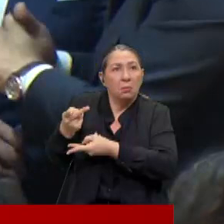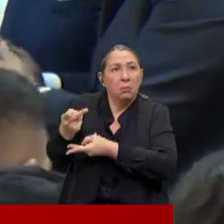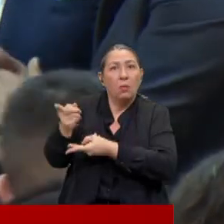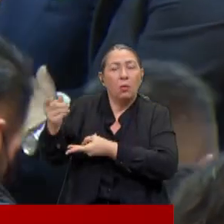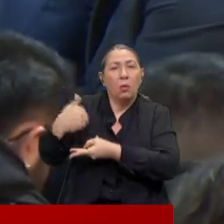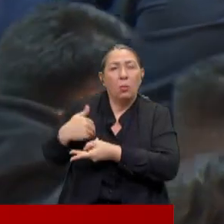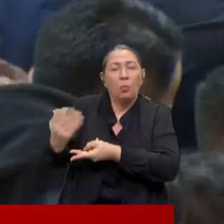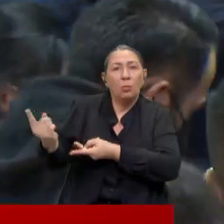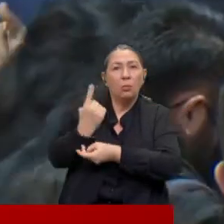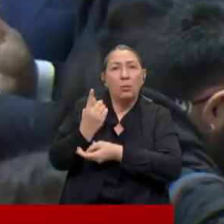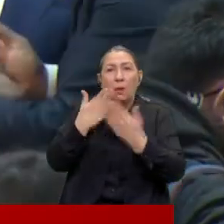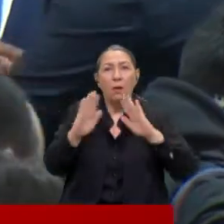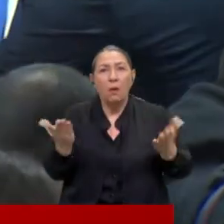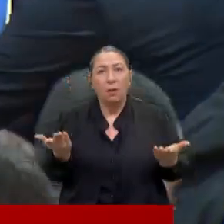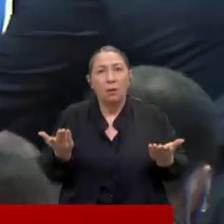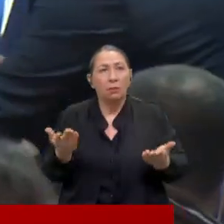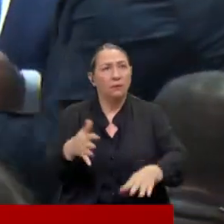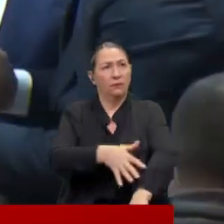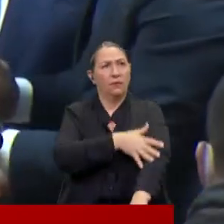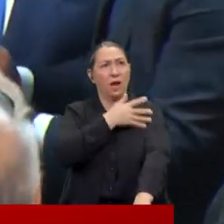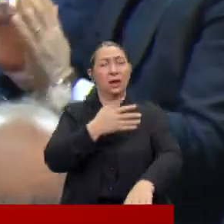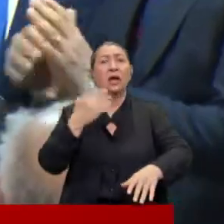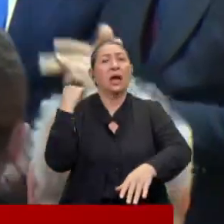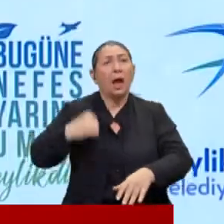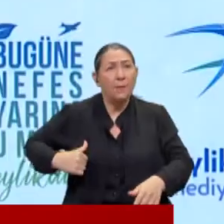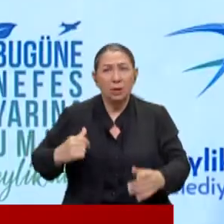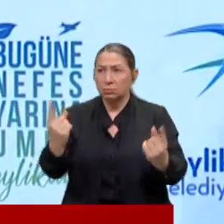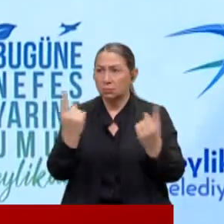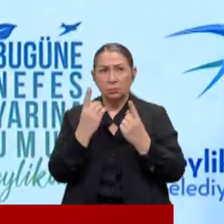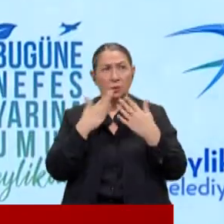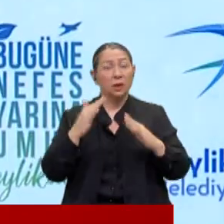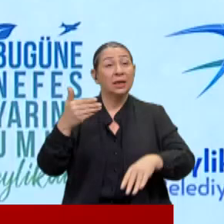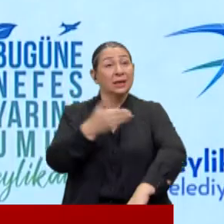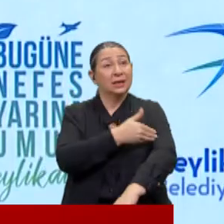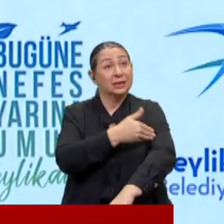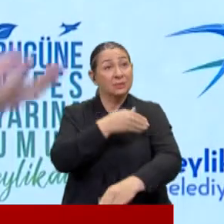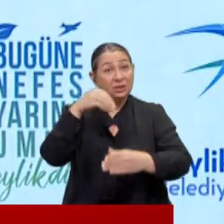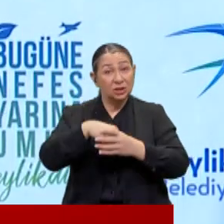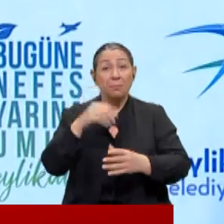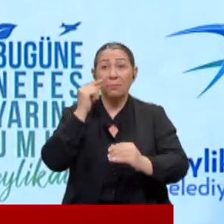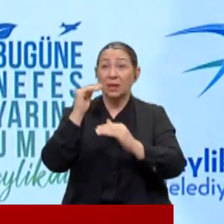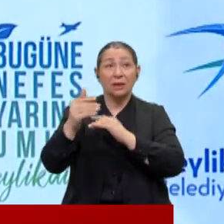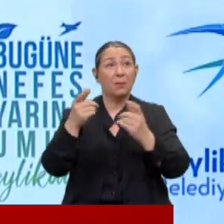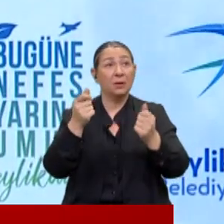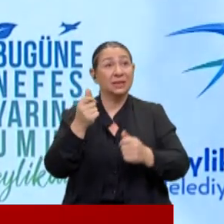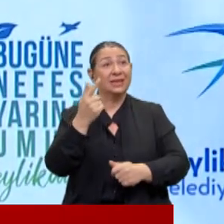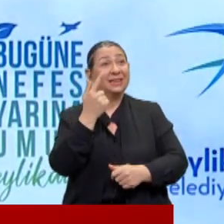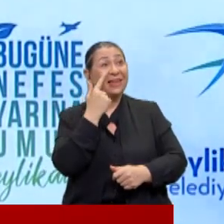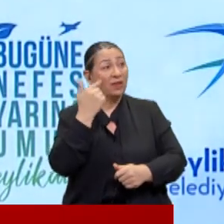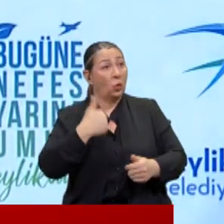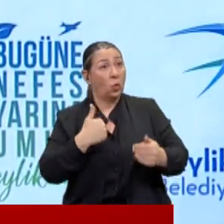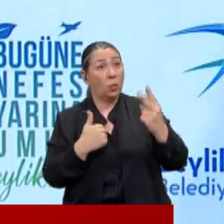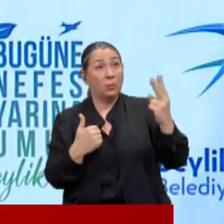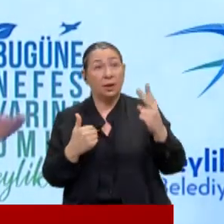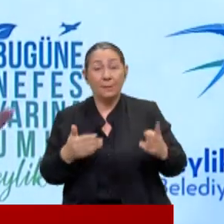o kurumlardan açılışa gelen olmadı valilikten kaymakamlıktan da hizmet için milletin parasıyla devletin